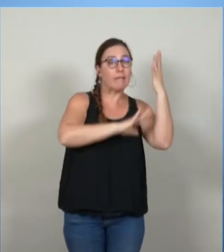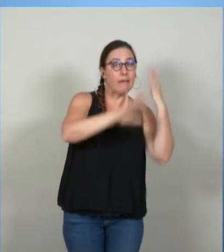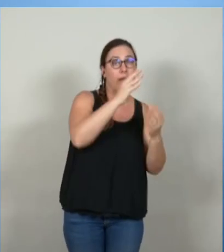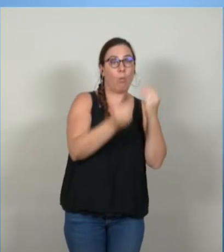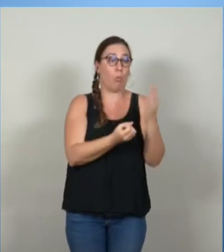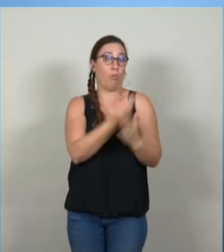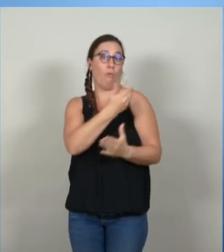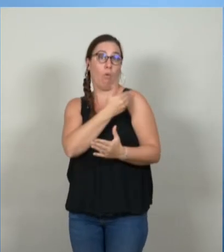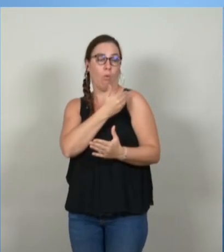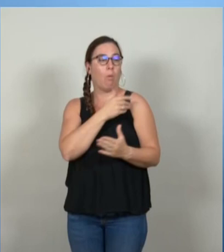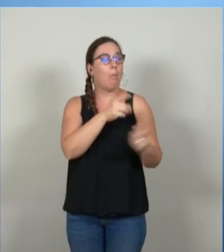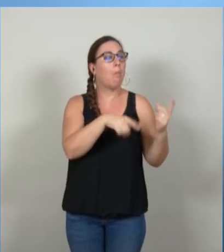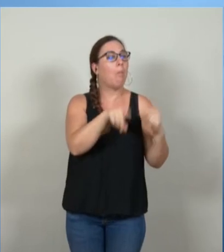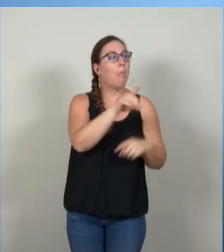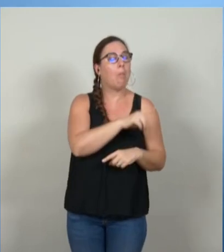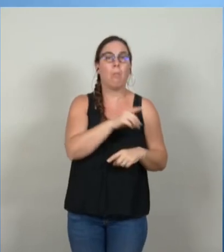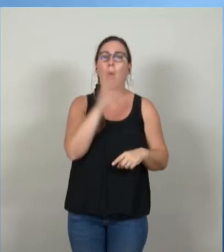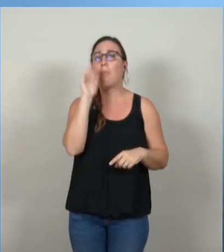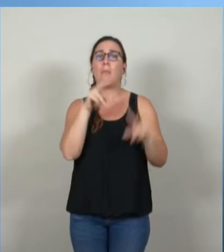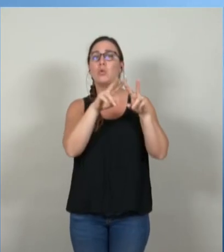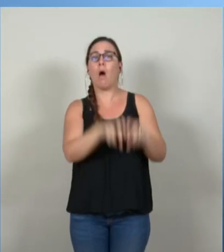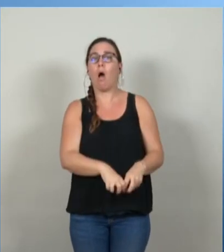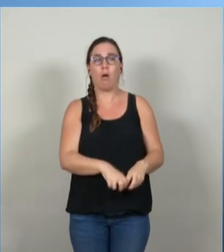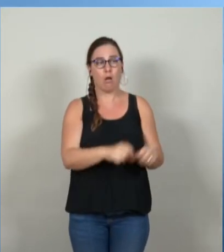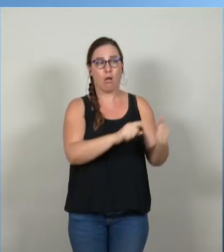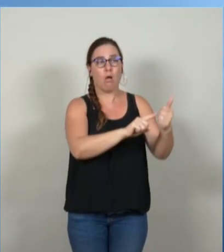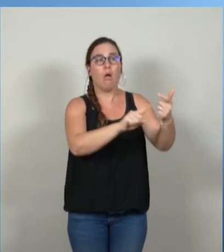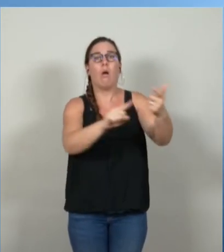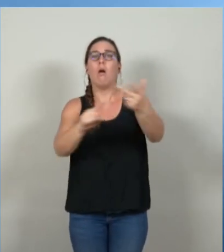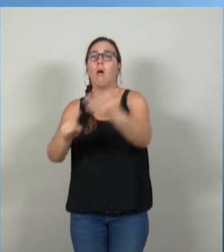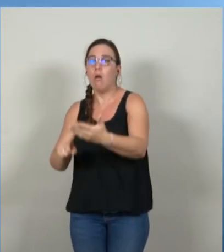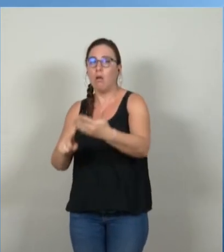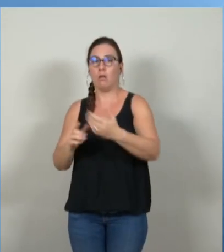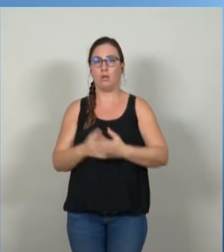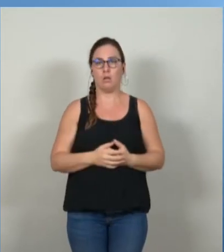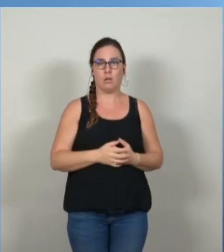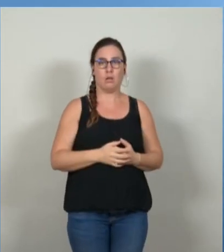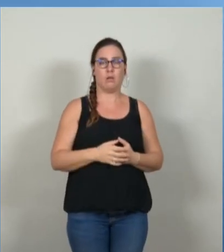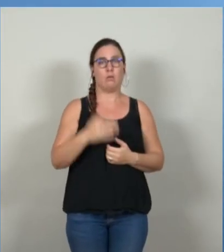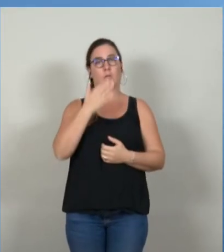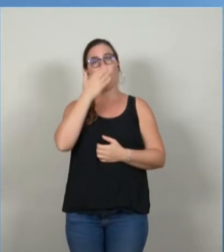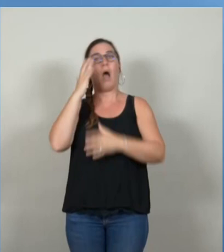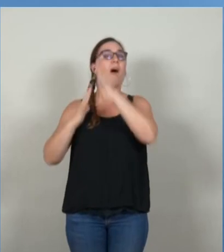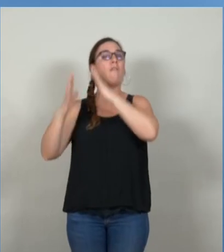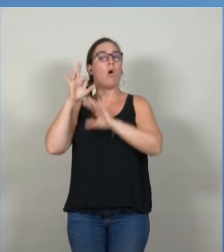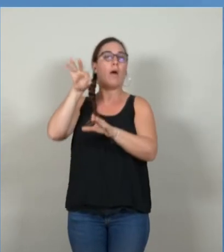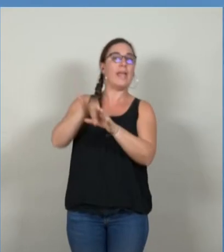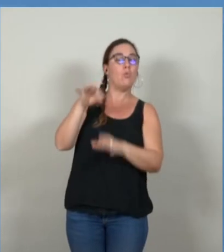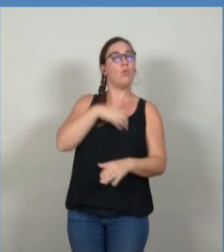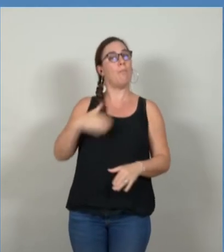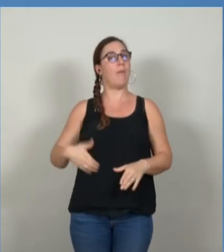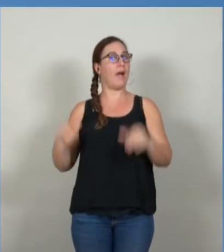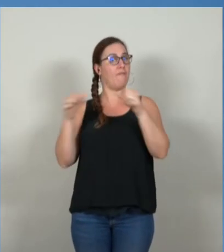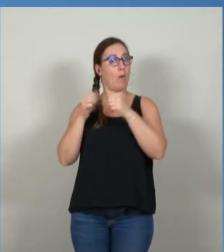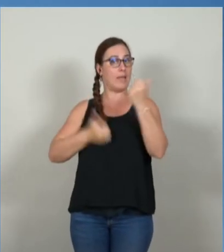où il n'y a pas besoin d'une mirobolante étude pour les recenser dans un autre temps un élu ou le maire faisait